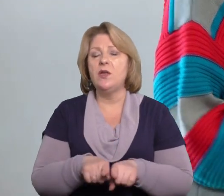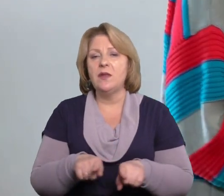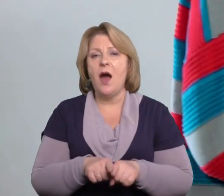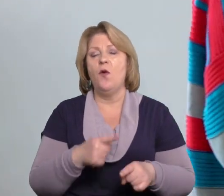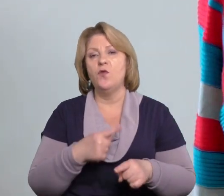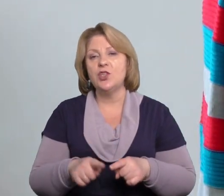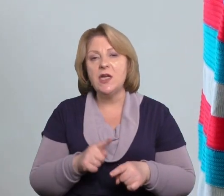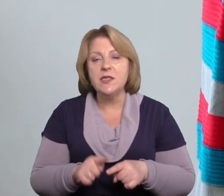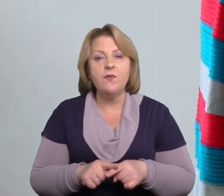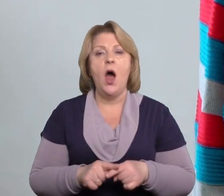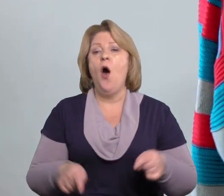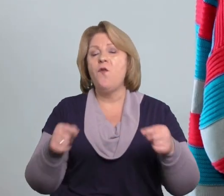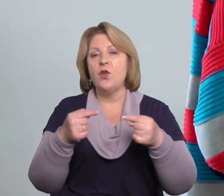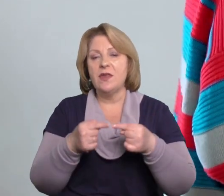часу.